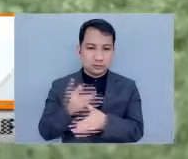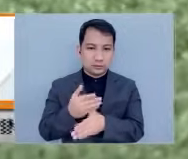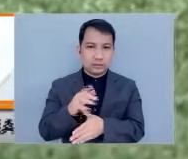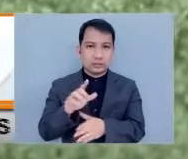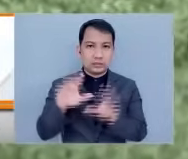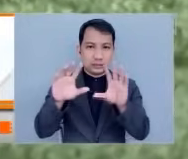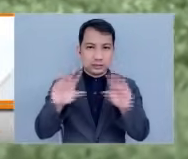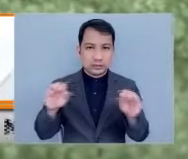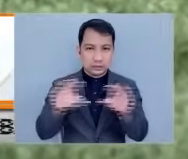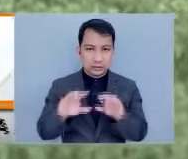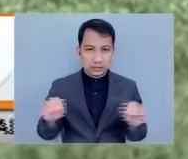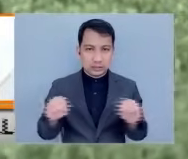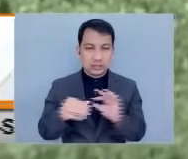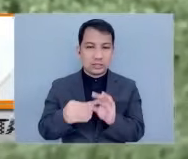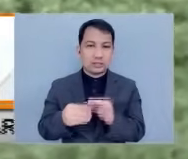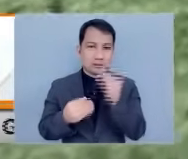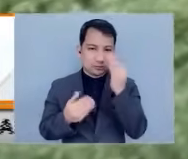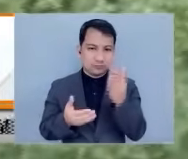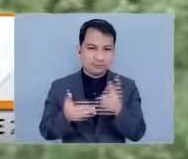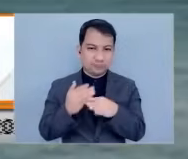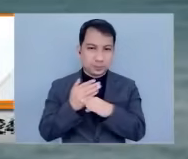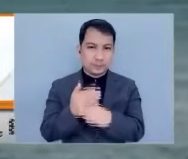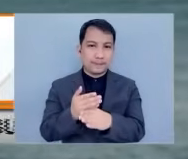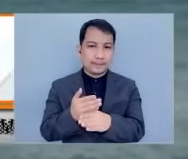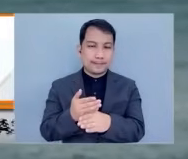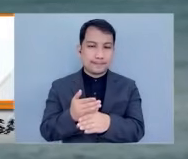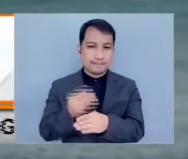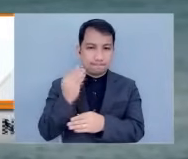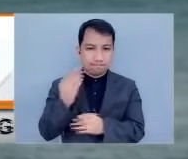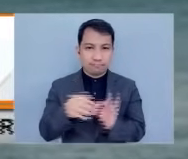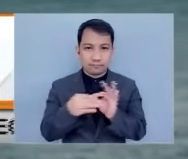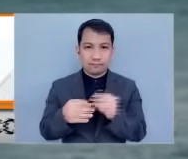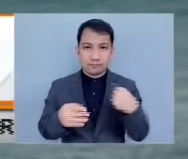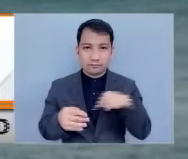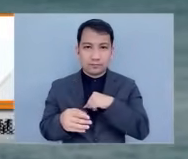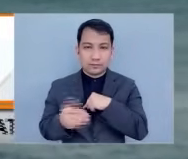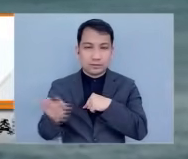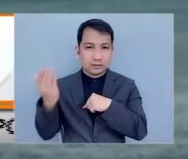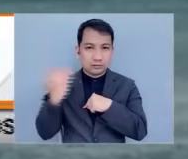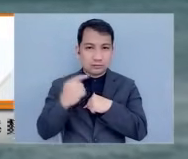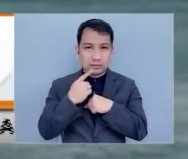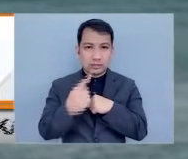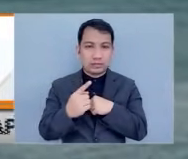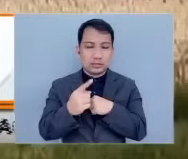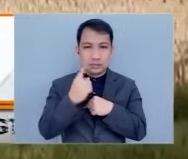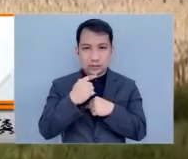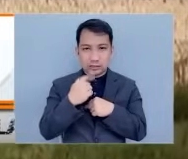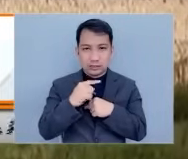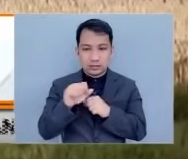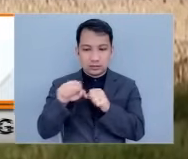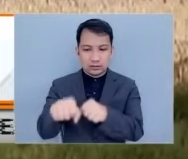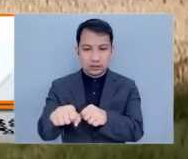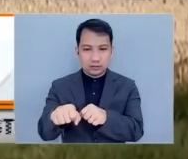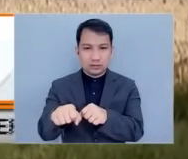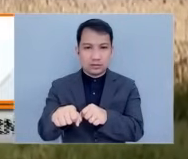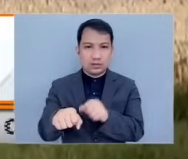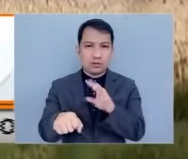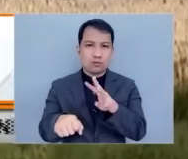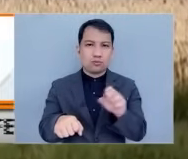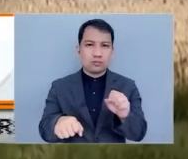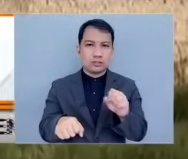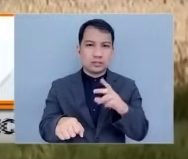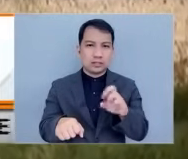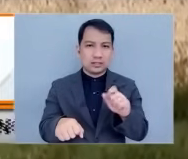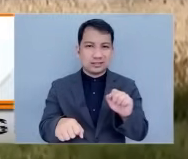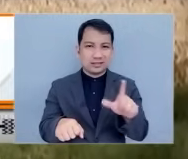Nakaapekto rin ang pag-iwas ng barko ng mga kumpanya ng langis sa Red Sea at Suez Canal dahil sa banta ng